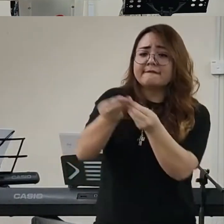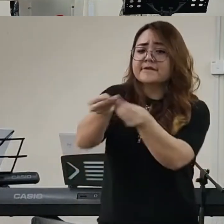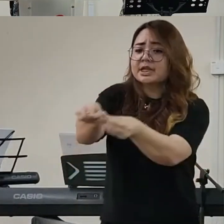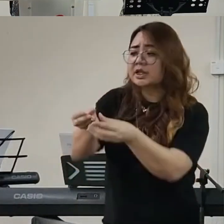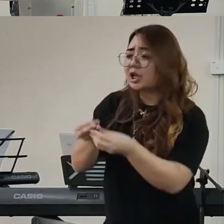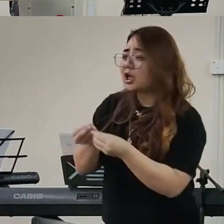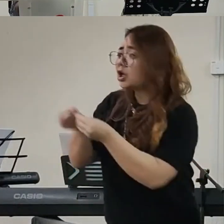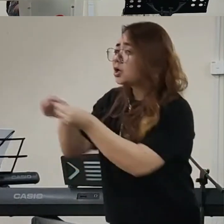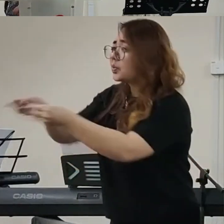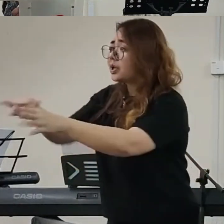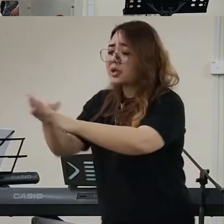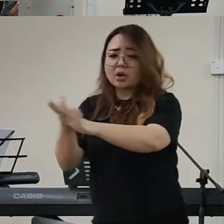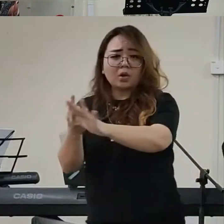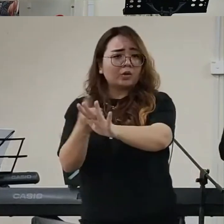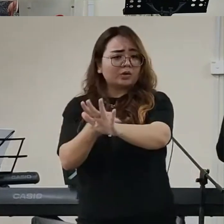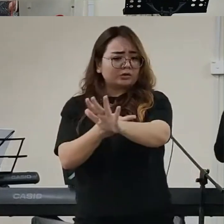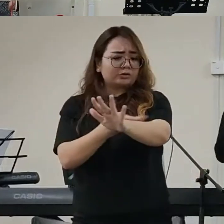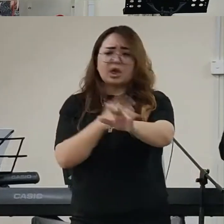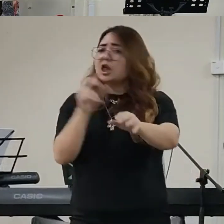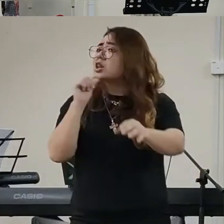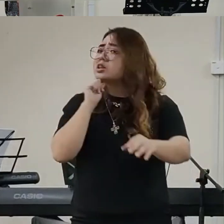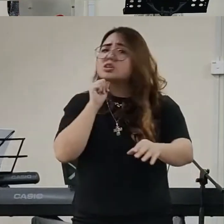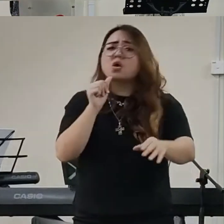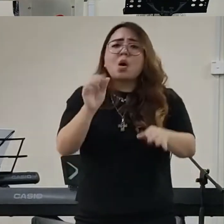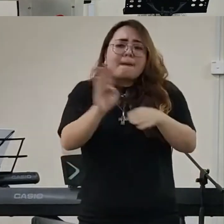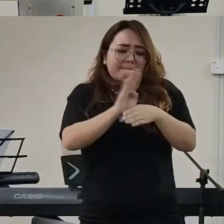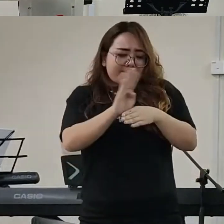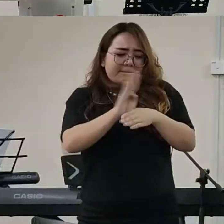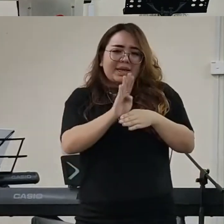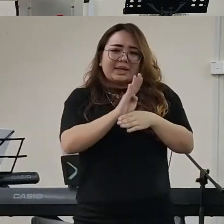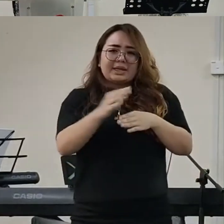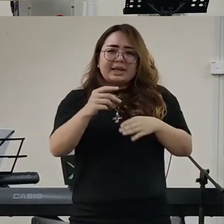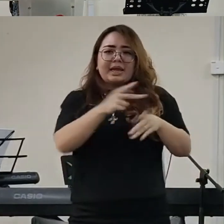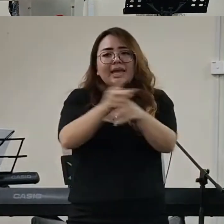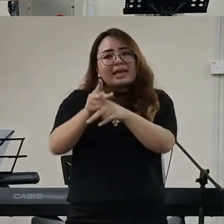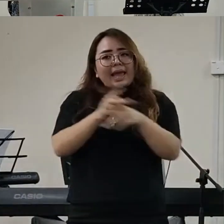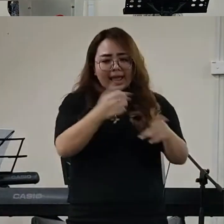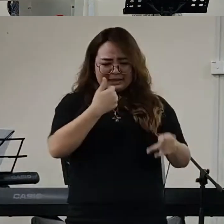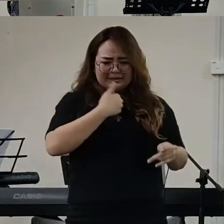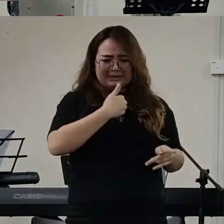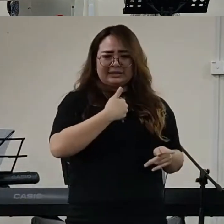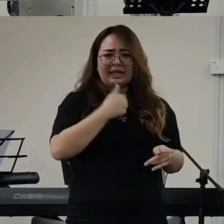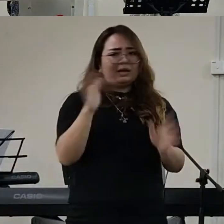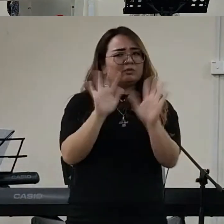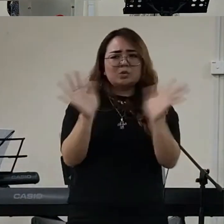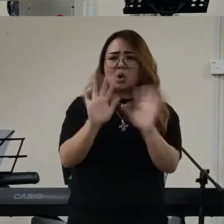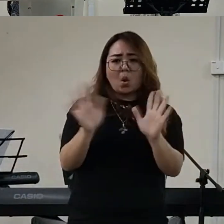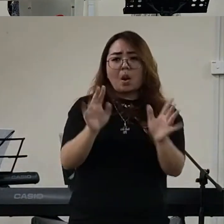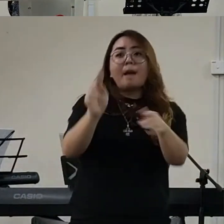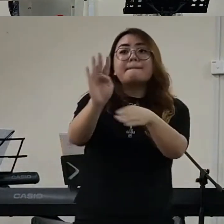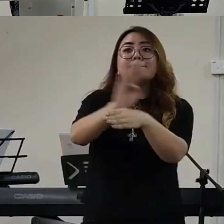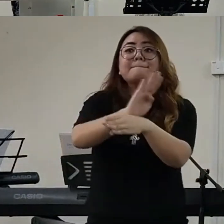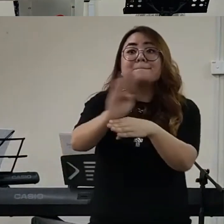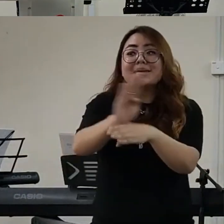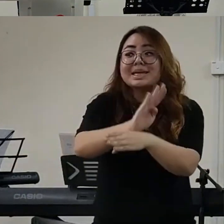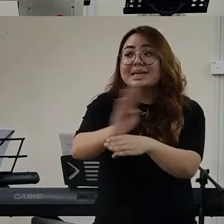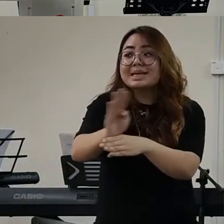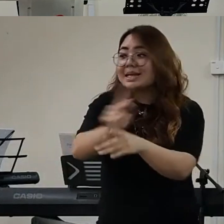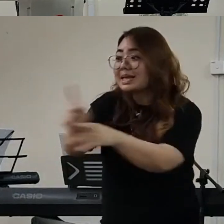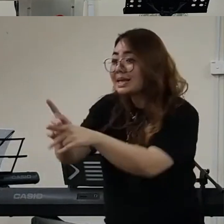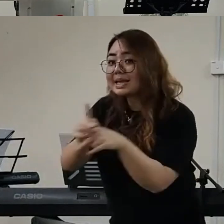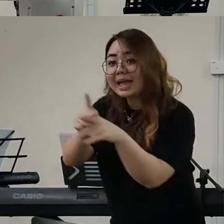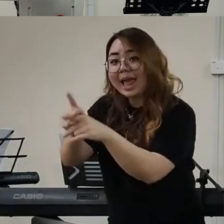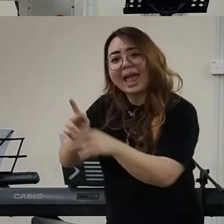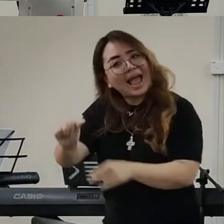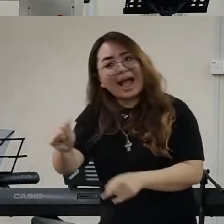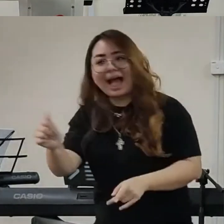and clothing ourselves. 那第一个，身为牧者的话，牧养人的话，我们应该做的就是去牧养我们的羊群在属